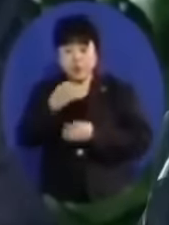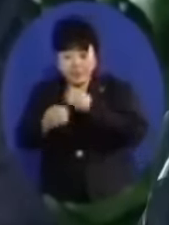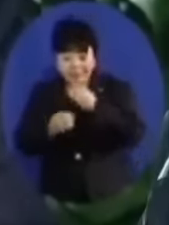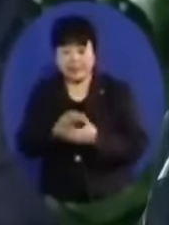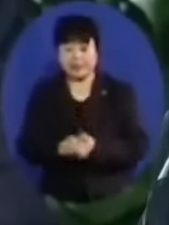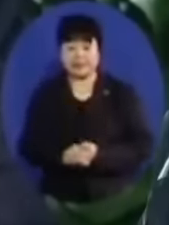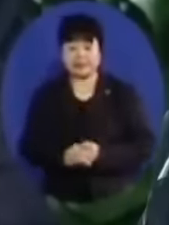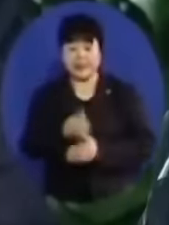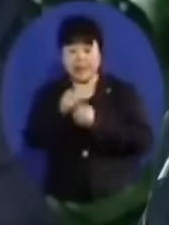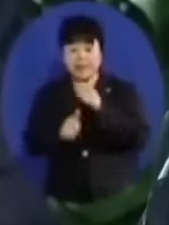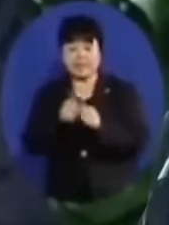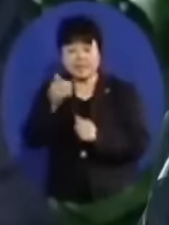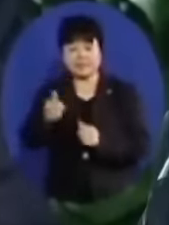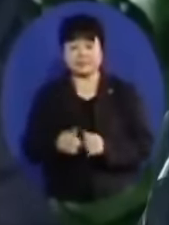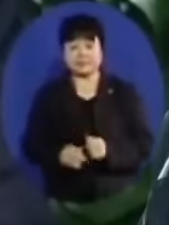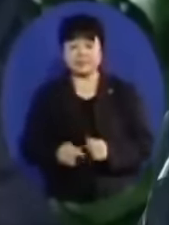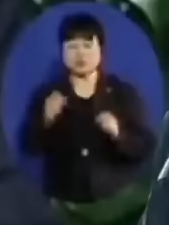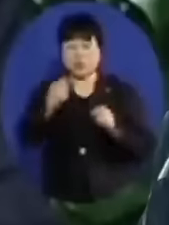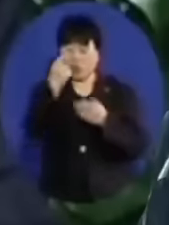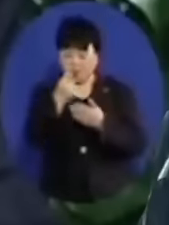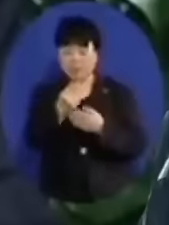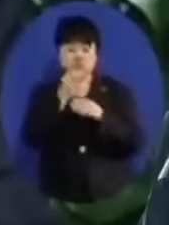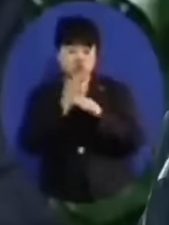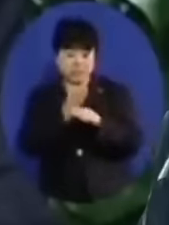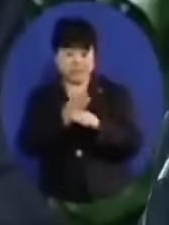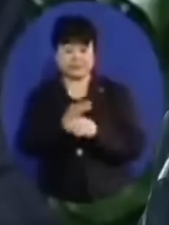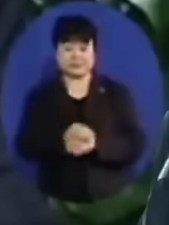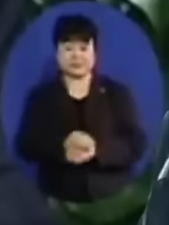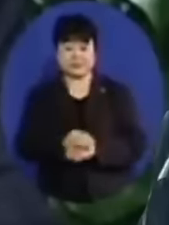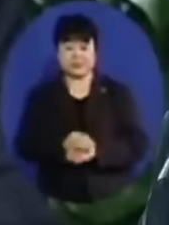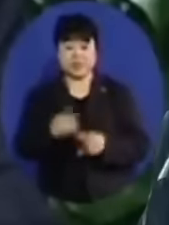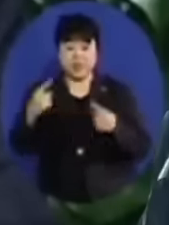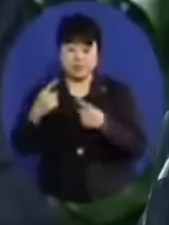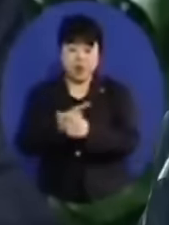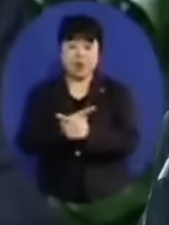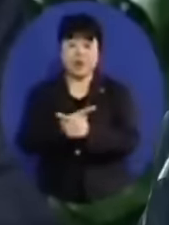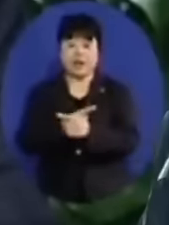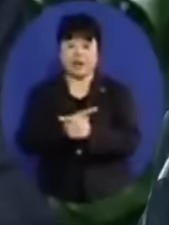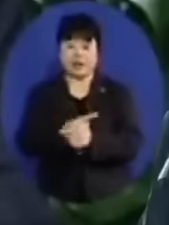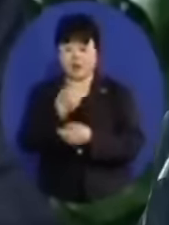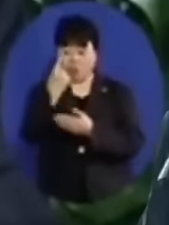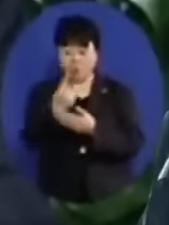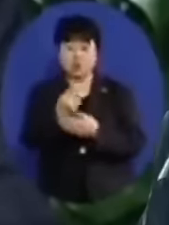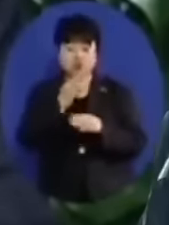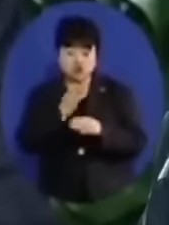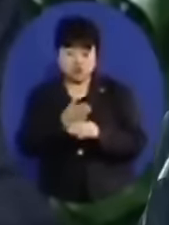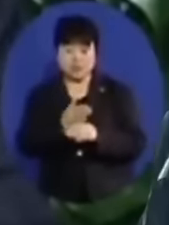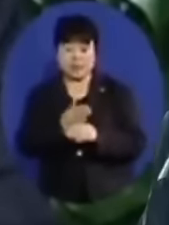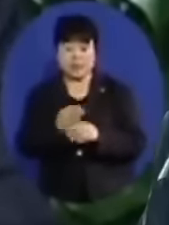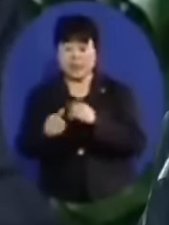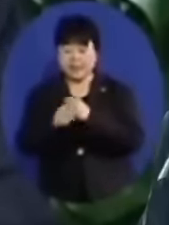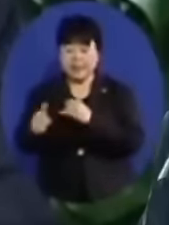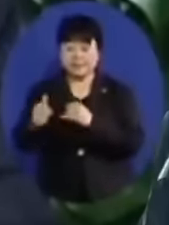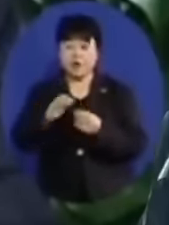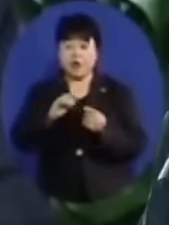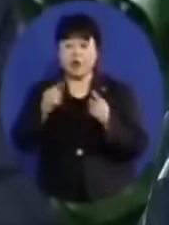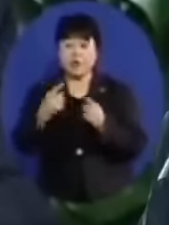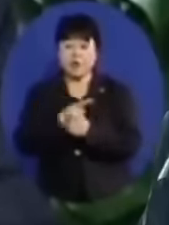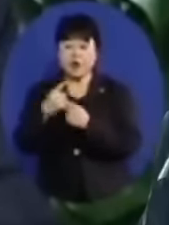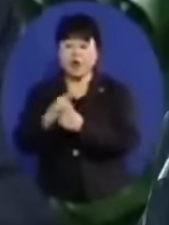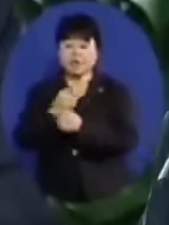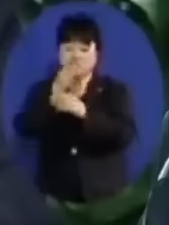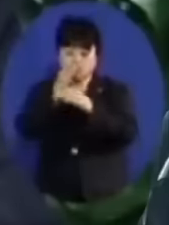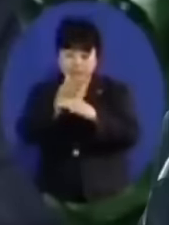회개한다. 하나님께 지금 다가오고 있는 중이다. 변화를 지금 몰래 속에 혼자서 받고 있는